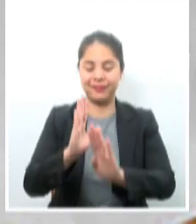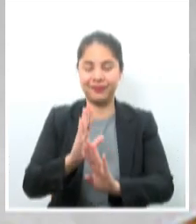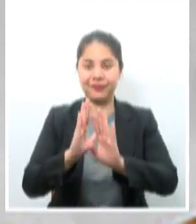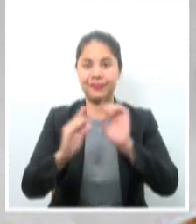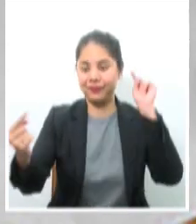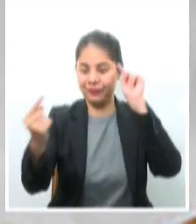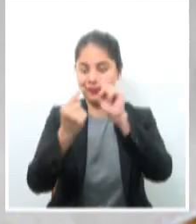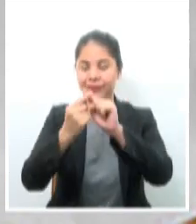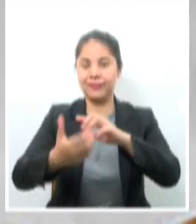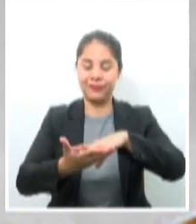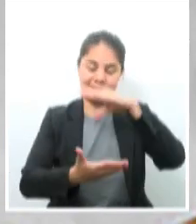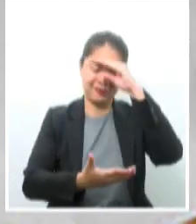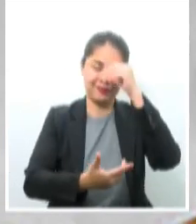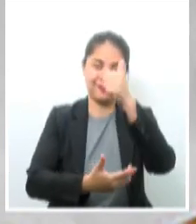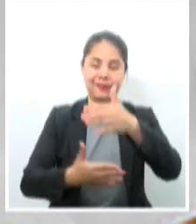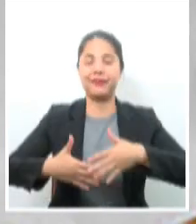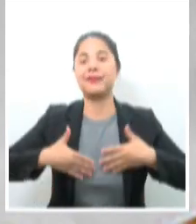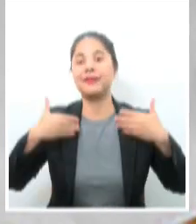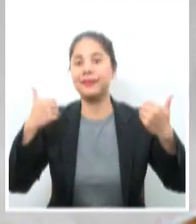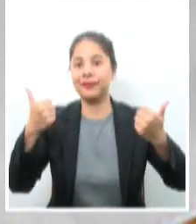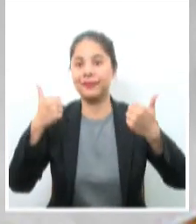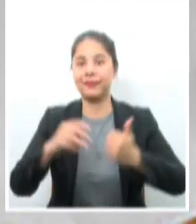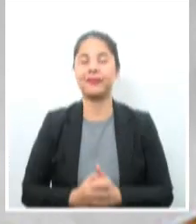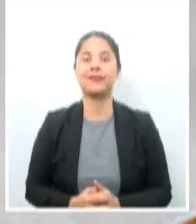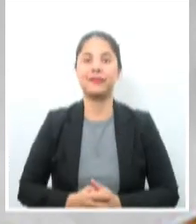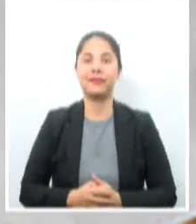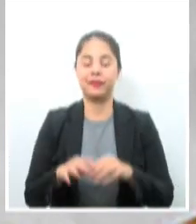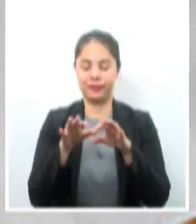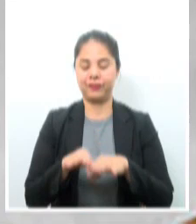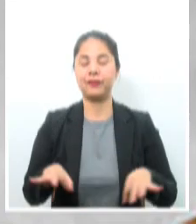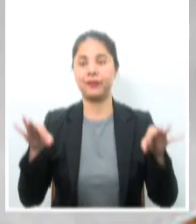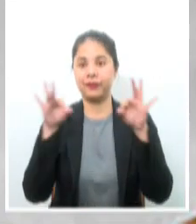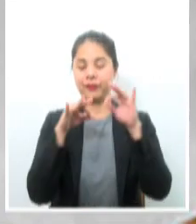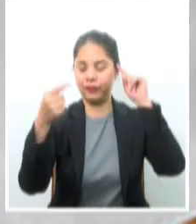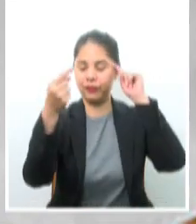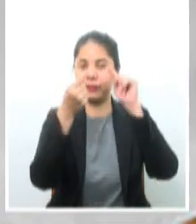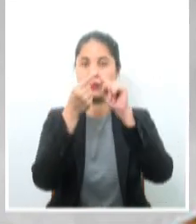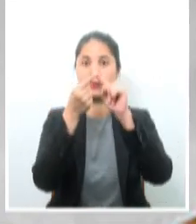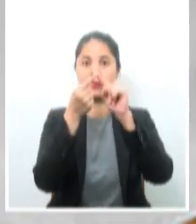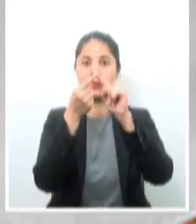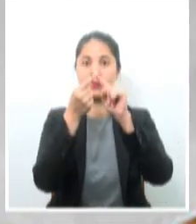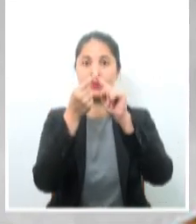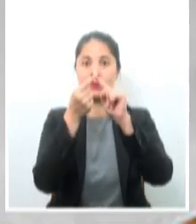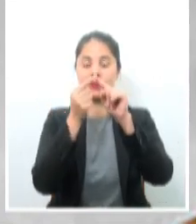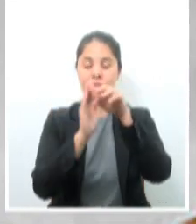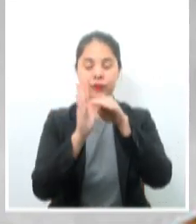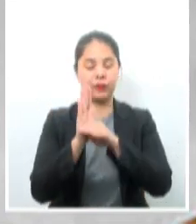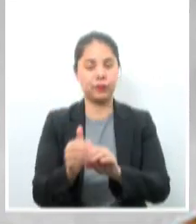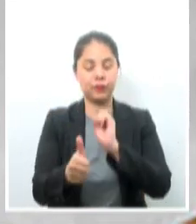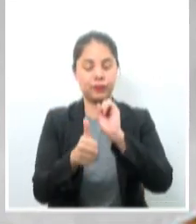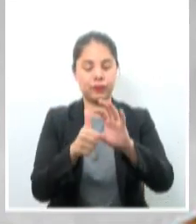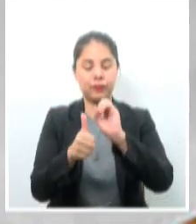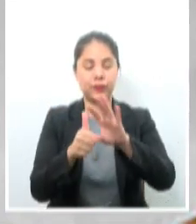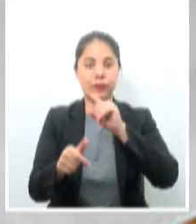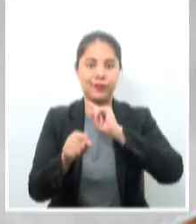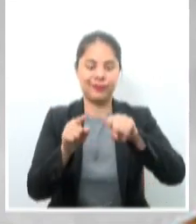ความสุขสำนักงานคณะกรรมการการศึกษาขั้นพื้นฐานได้ให้ความสำคัญขับเคลื่อนการสร้างระบบการแนะแนวและ